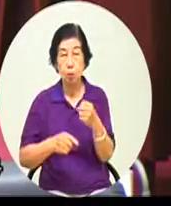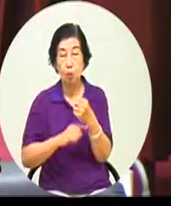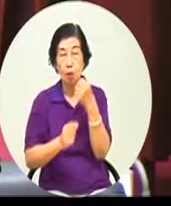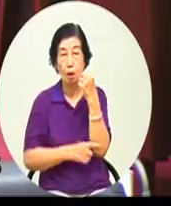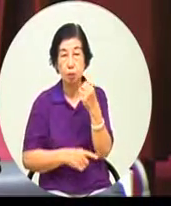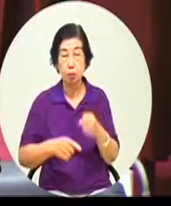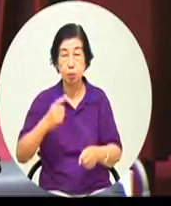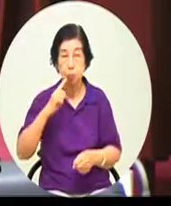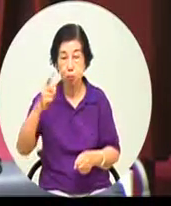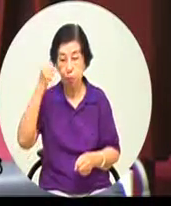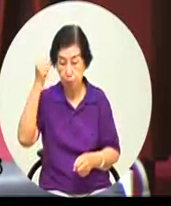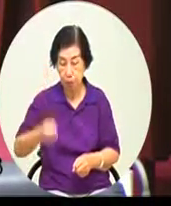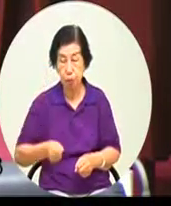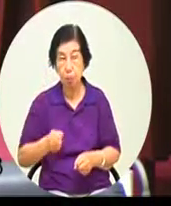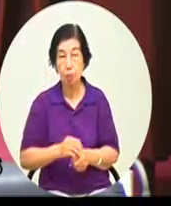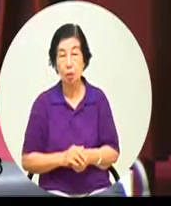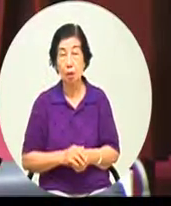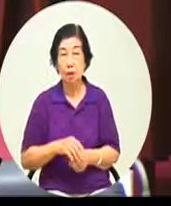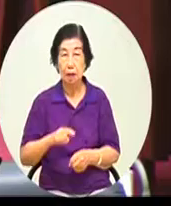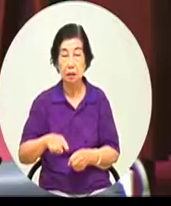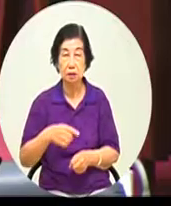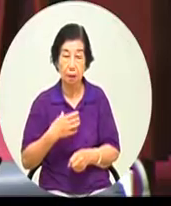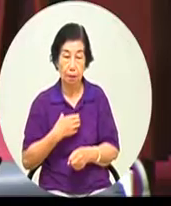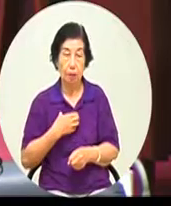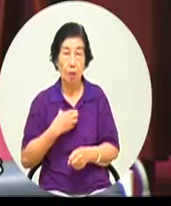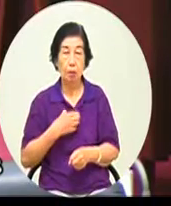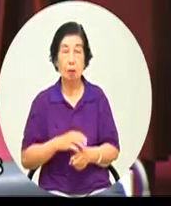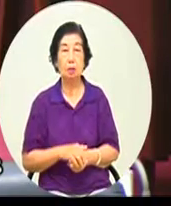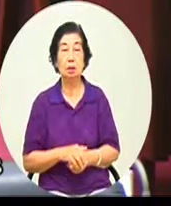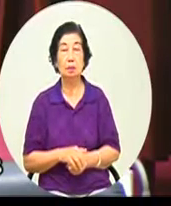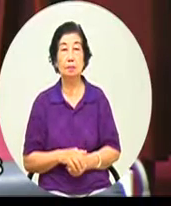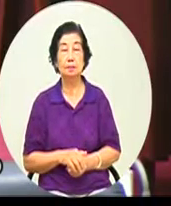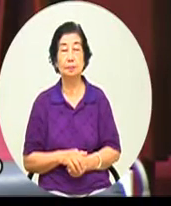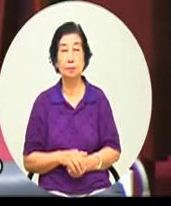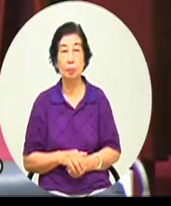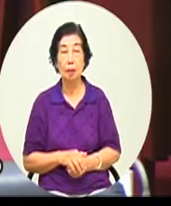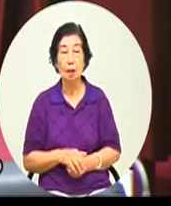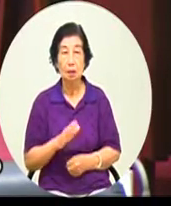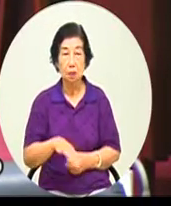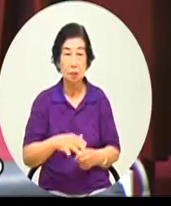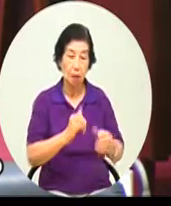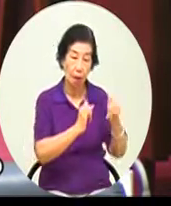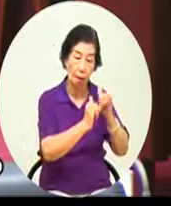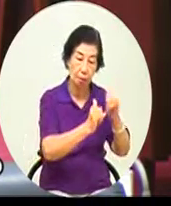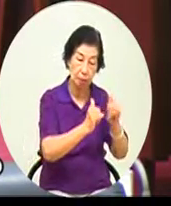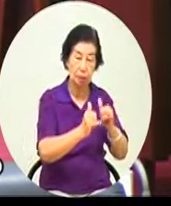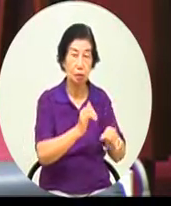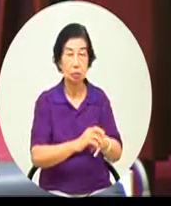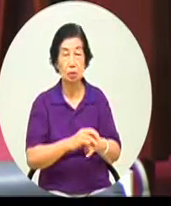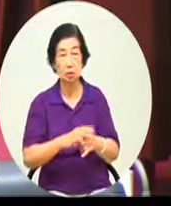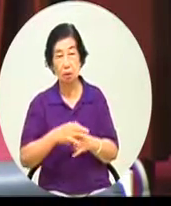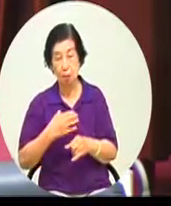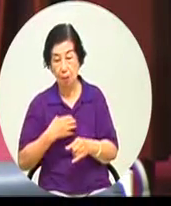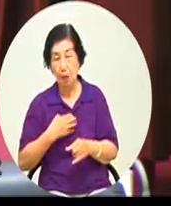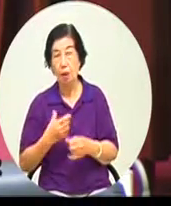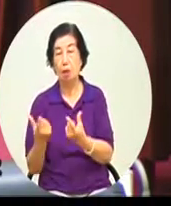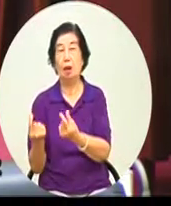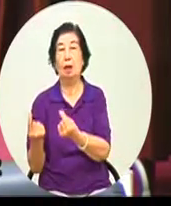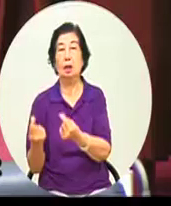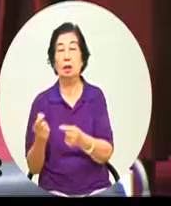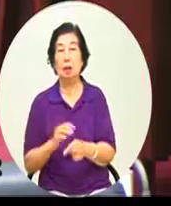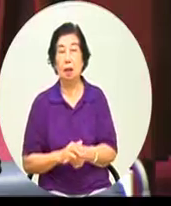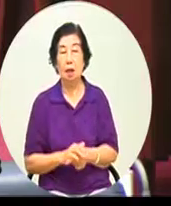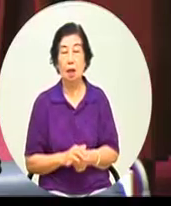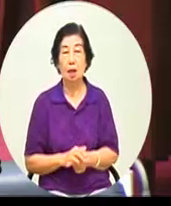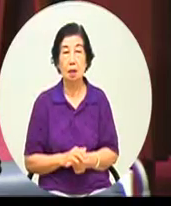案件，觉得他是烫手山芋，所以人心惶惶现在治安非常的差。我请教一下我们的捷